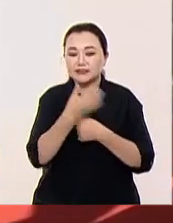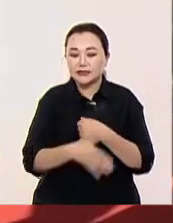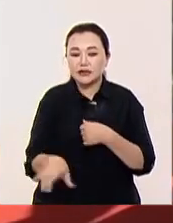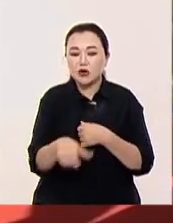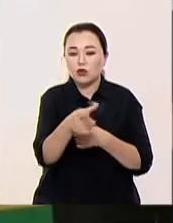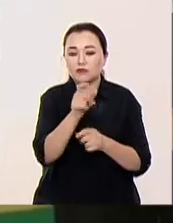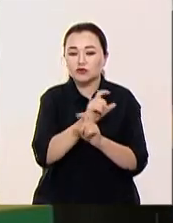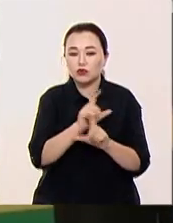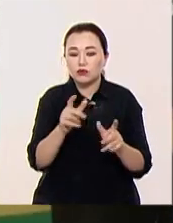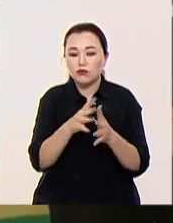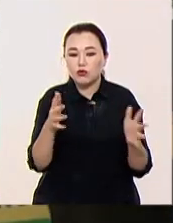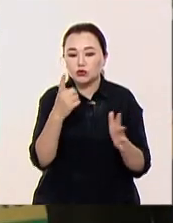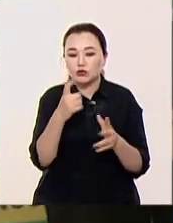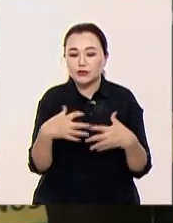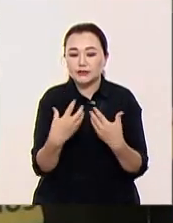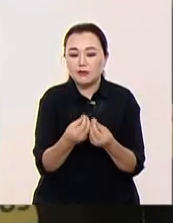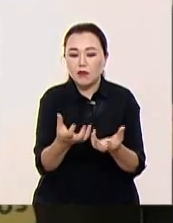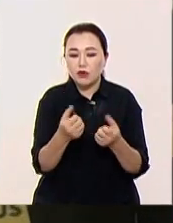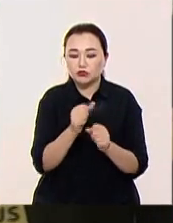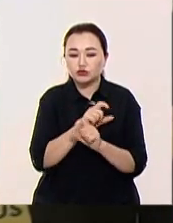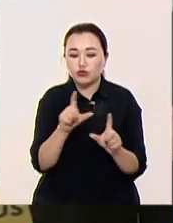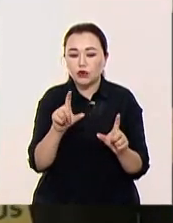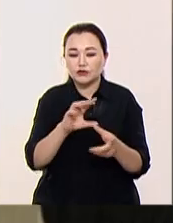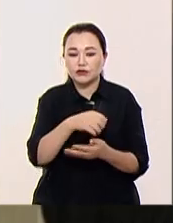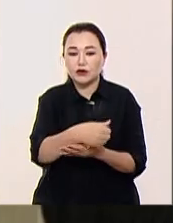в школу» более 100 семей получили школьные наборы к